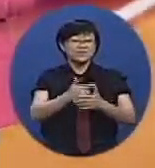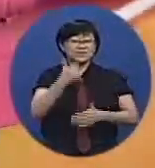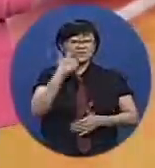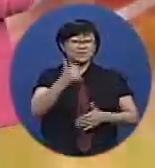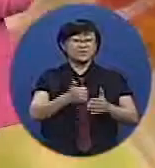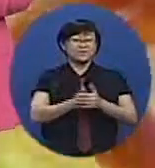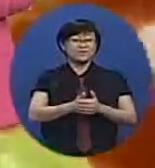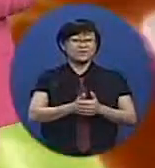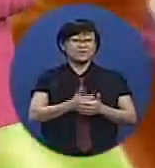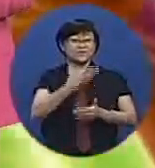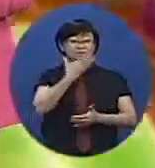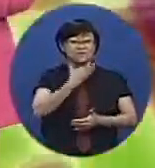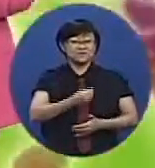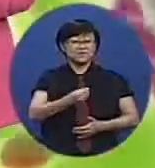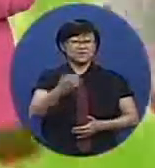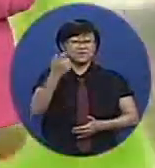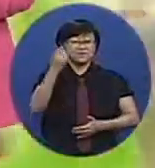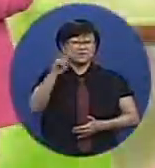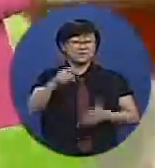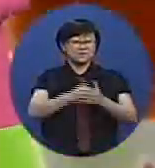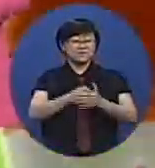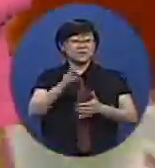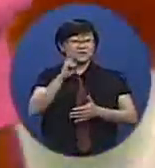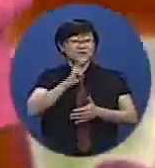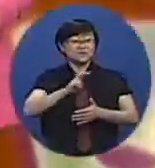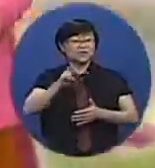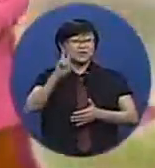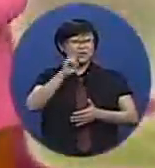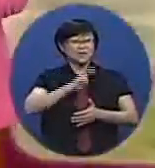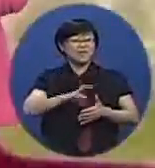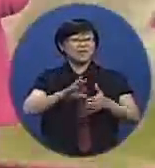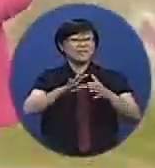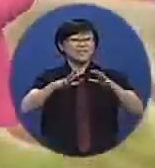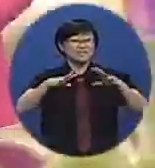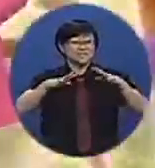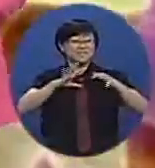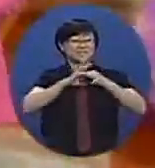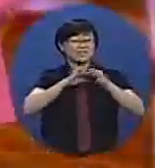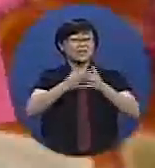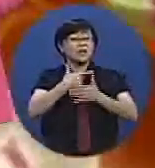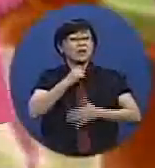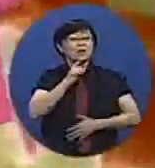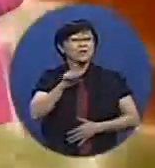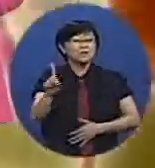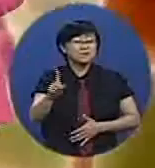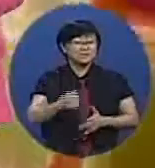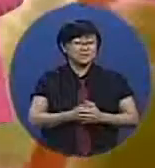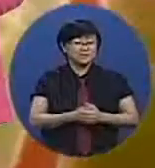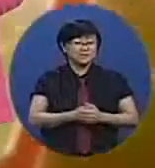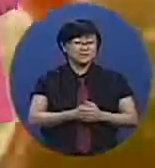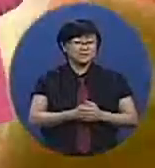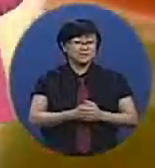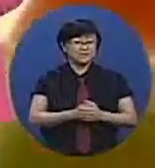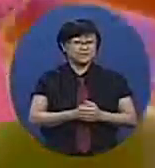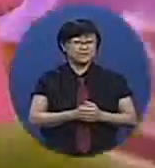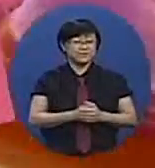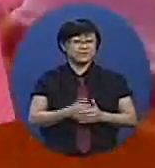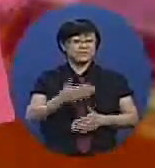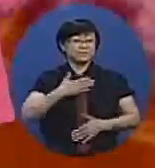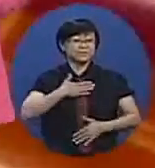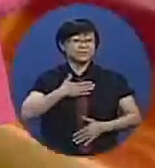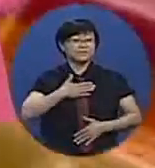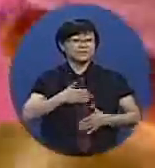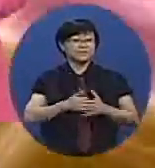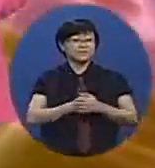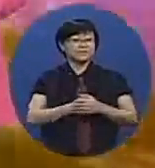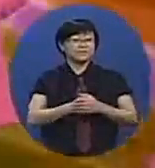아버님 아이고. 그 복지 네. TV 나눔 노래랑을 통해서 내가 요 말은 꼭 했으면 좋겠다 하시는 말씀. 네 저는